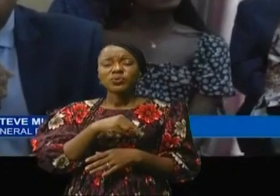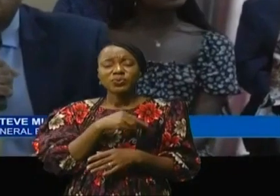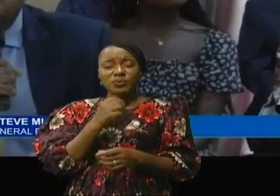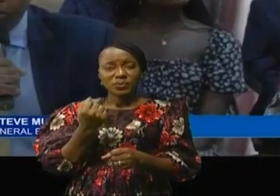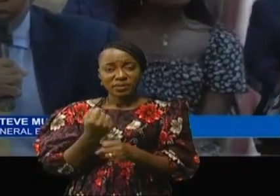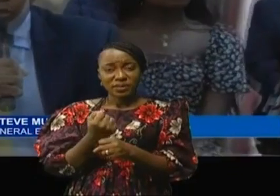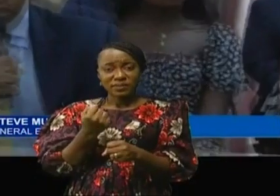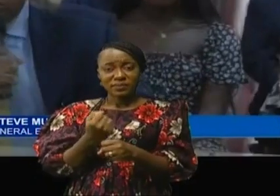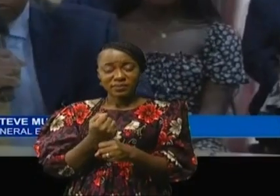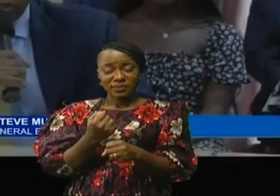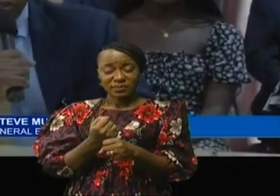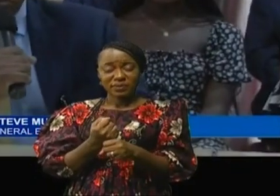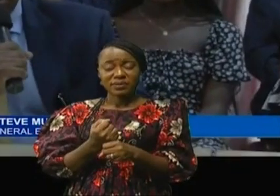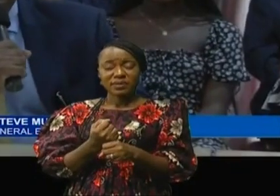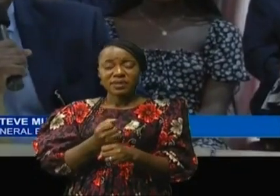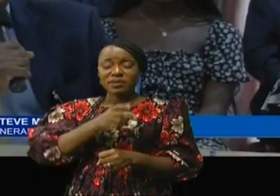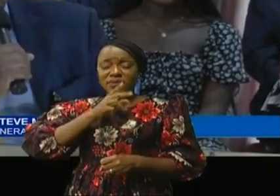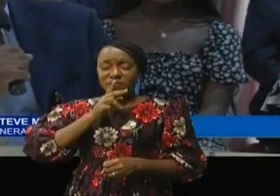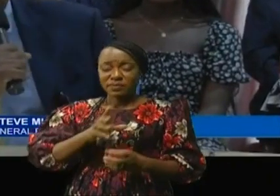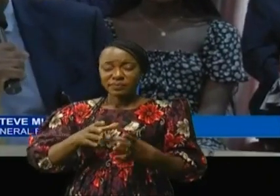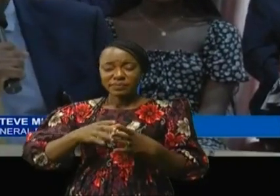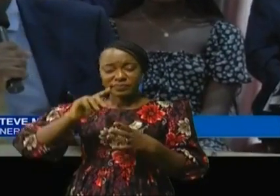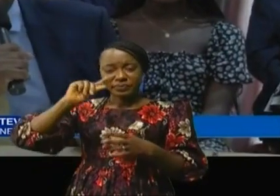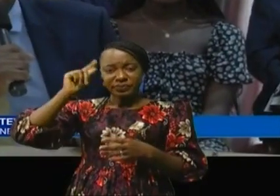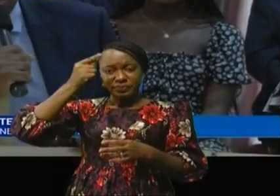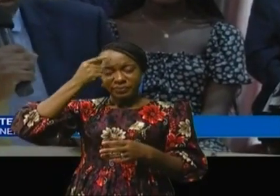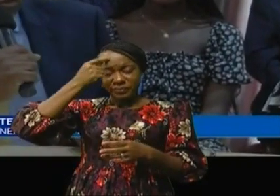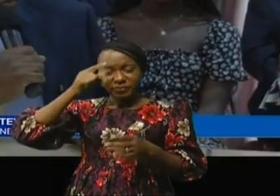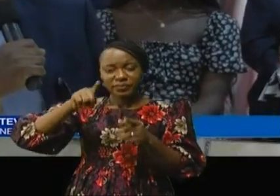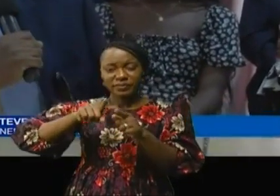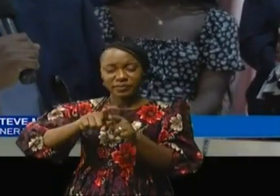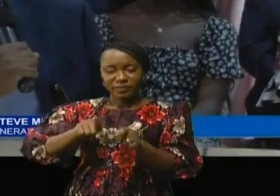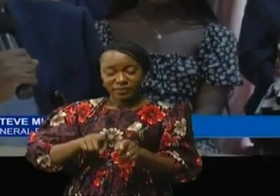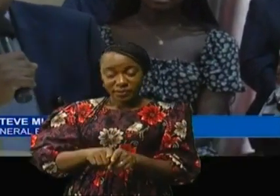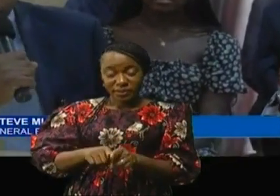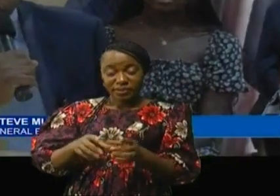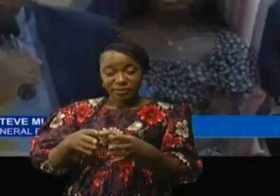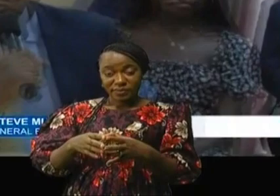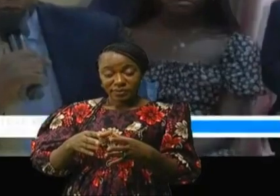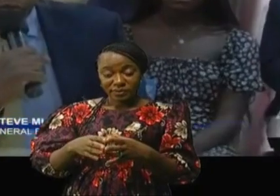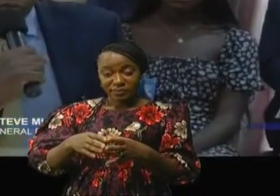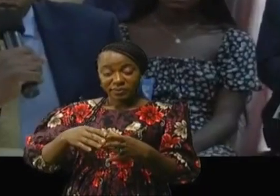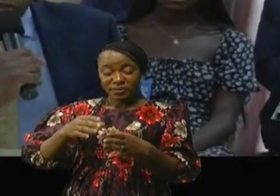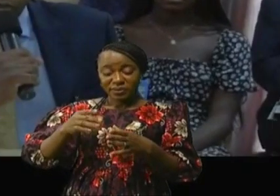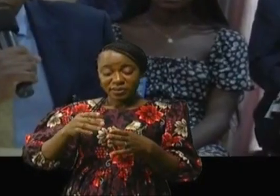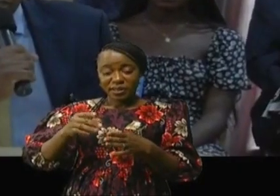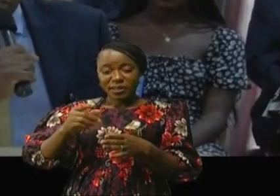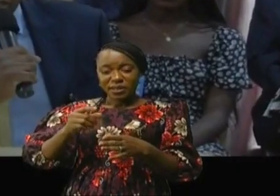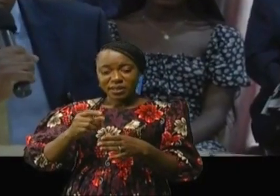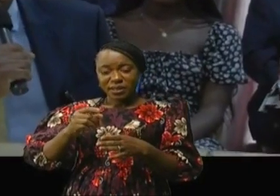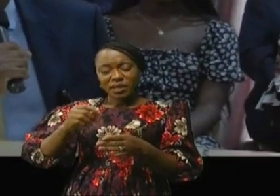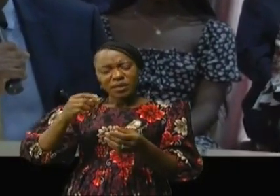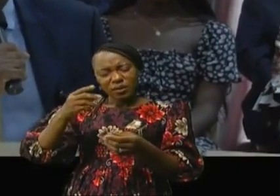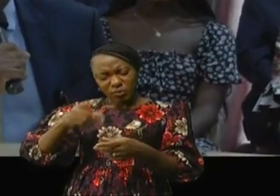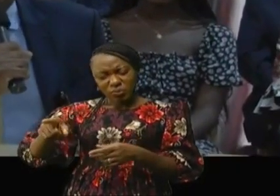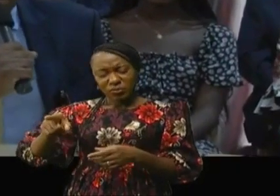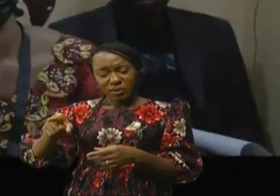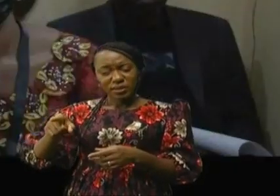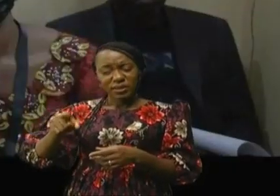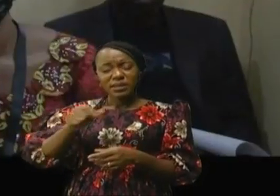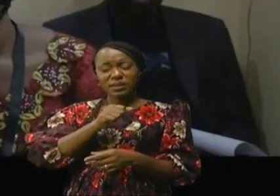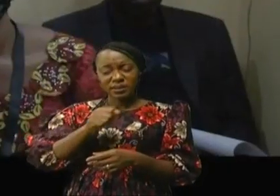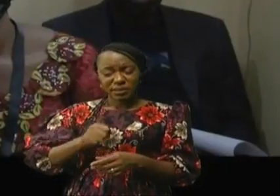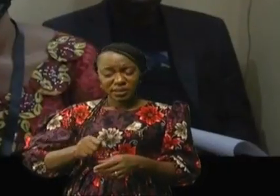son gouvernement et en particulier sous les auspices de son excellence Maître José Mpanda-Kabangou.